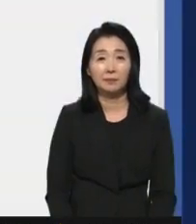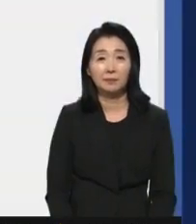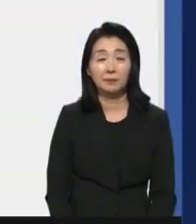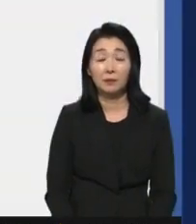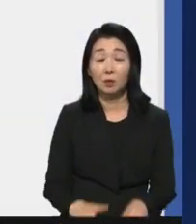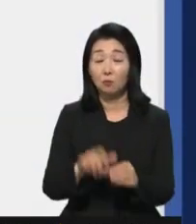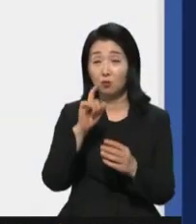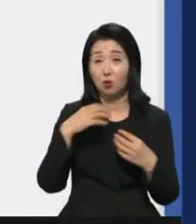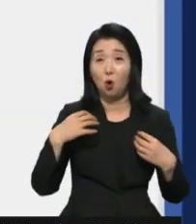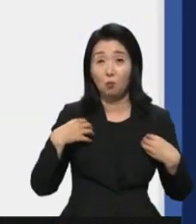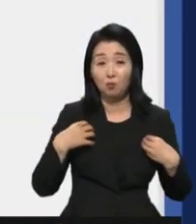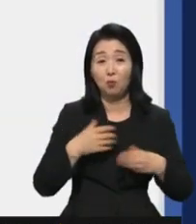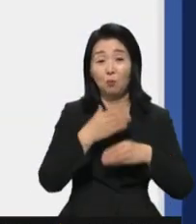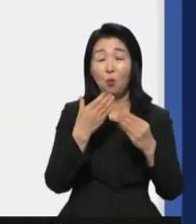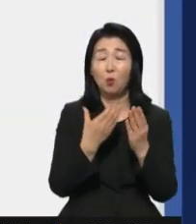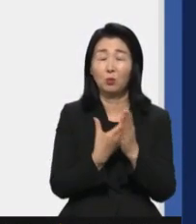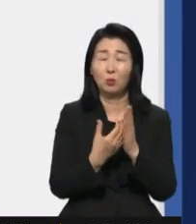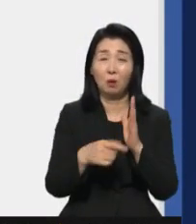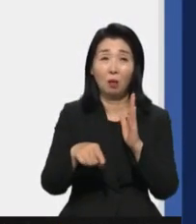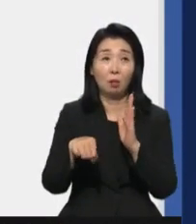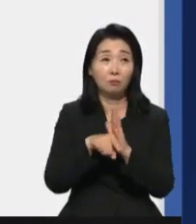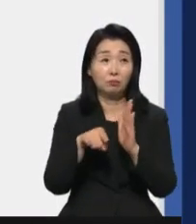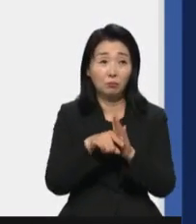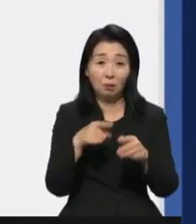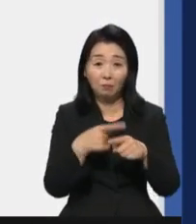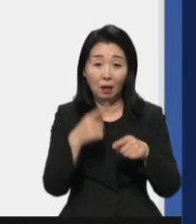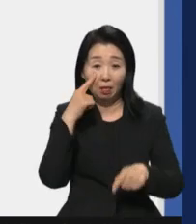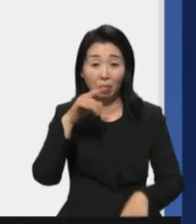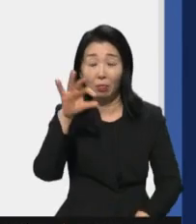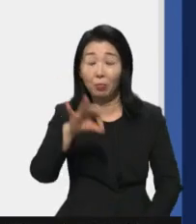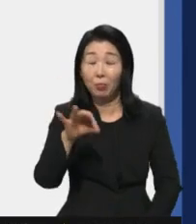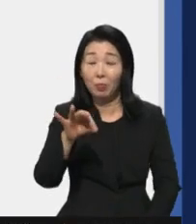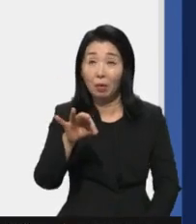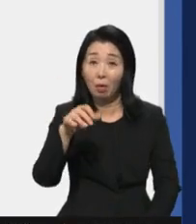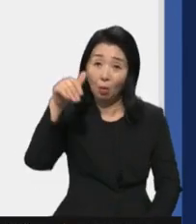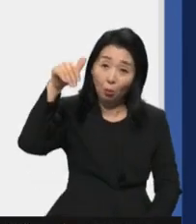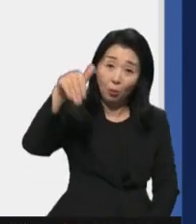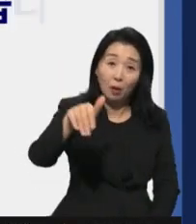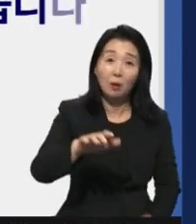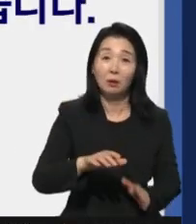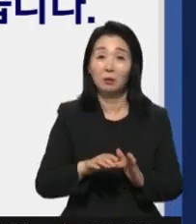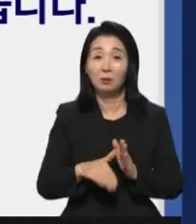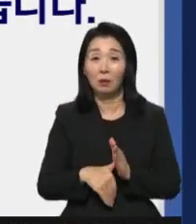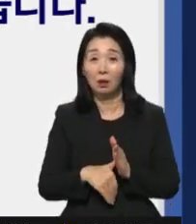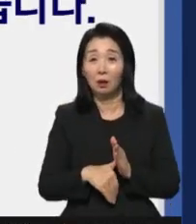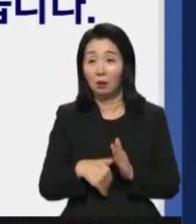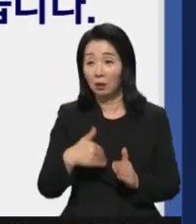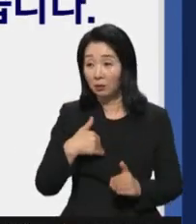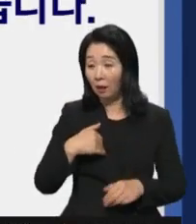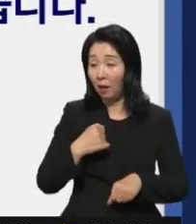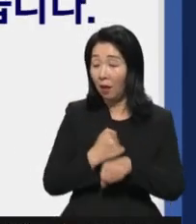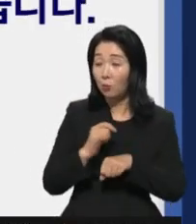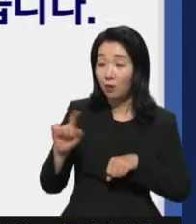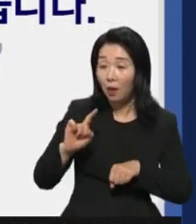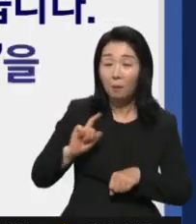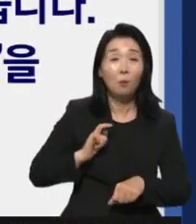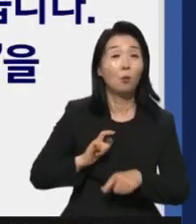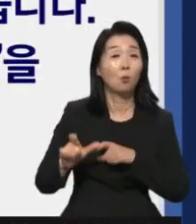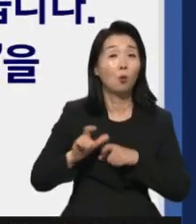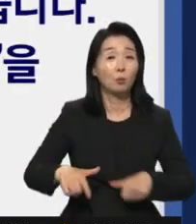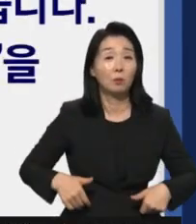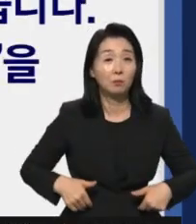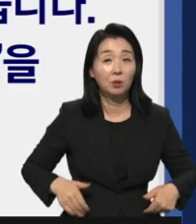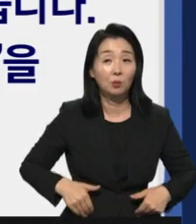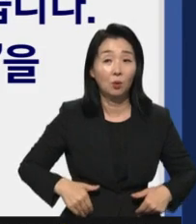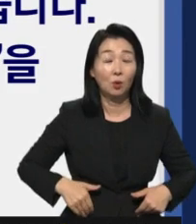문재인 정부의 모든 것이 부정되고 폄훼되는 역진과 퇴행의 시간 속에서 무엇을 해야 하는지 고민하고 있습니다.